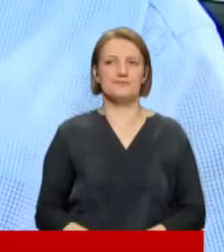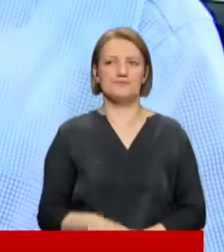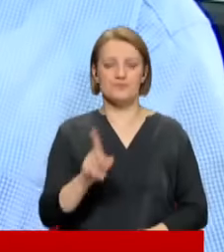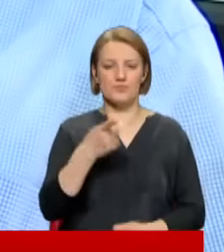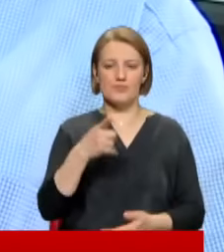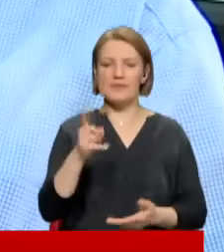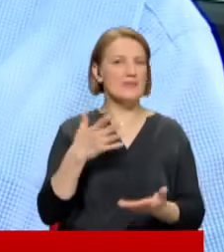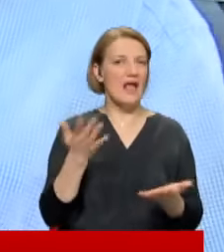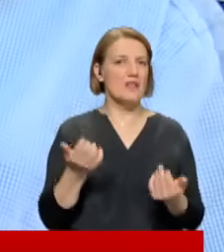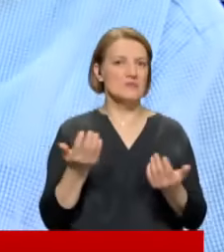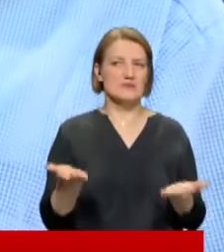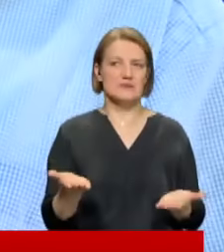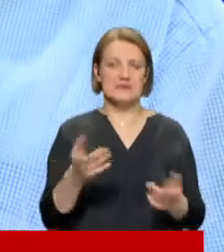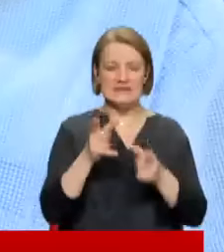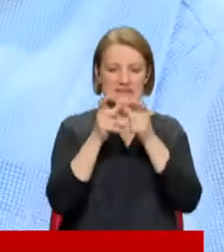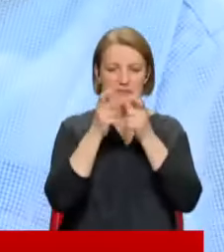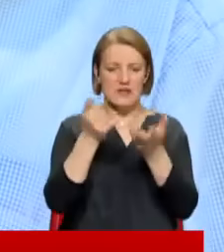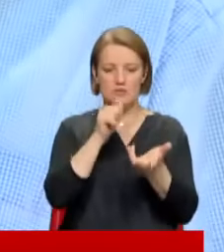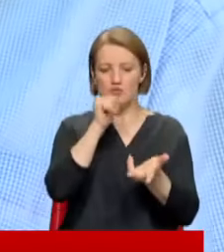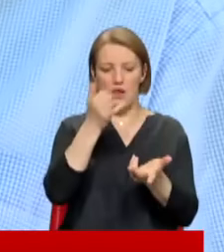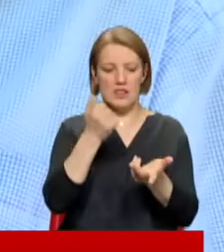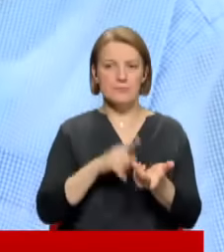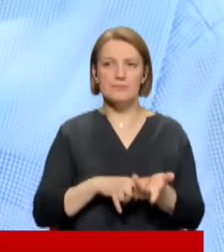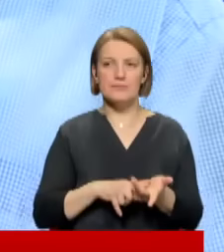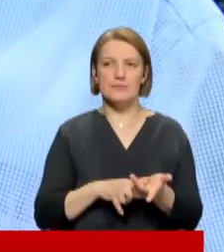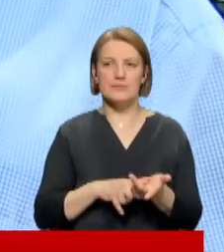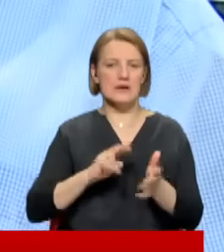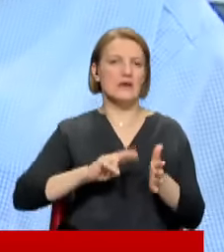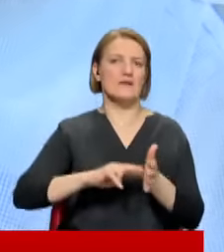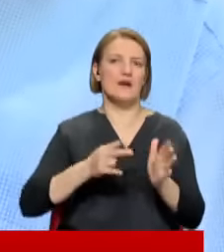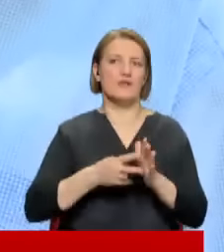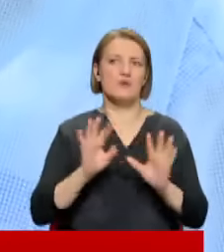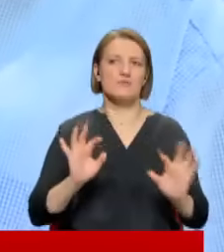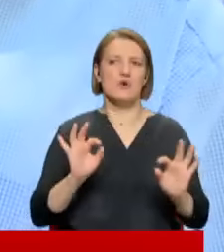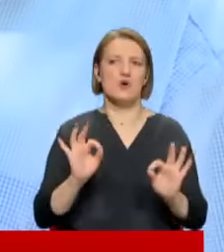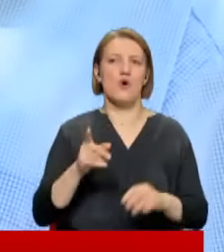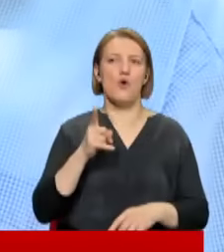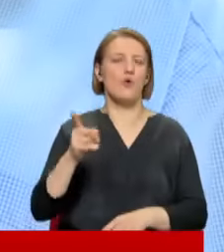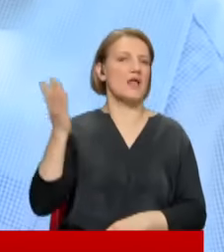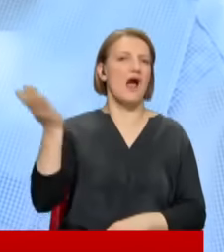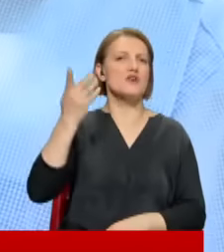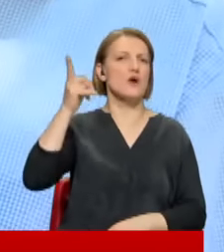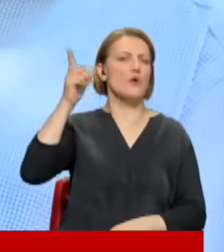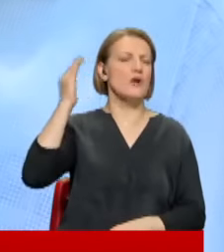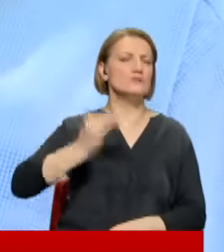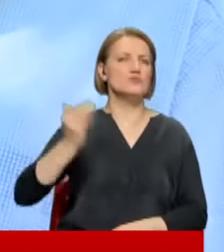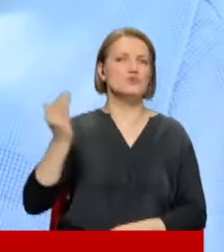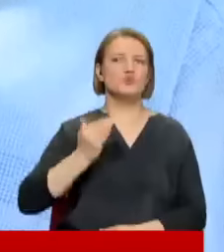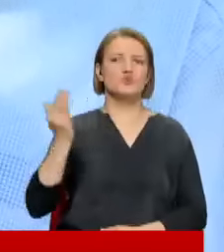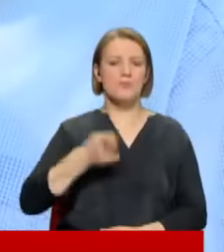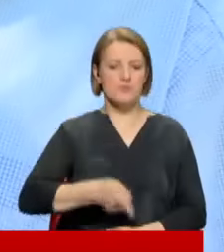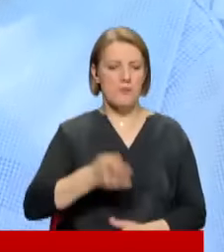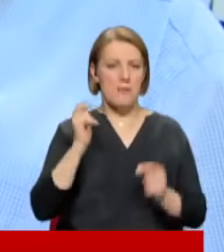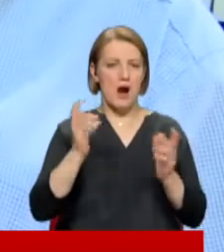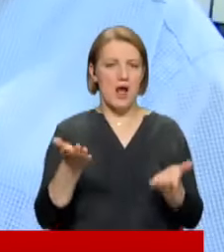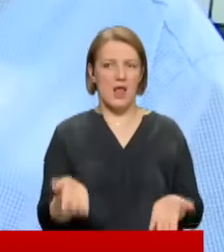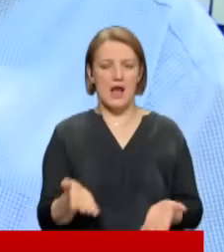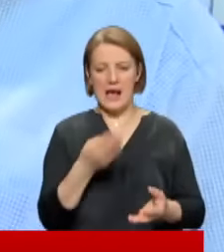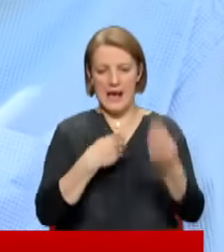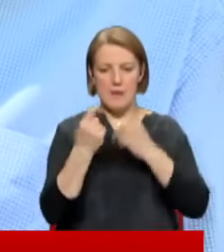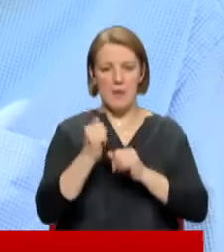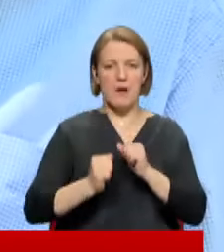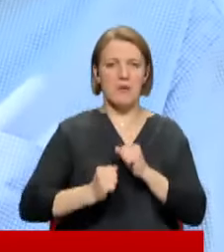bin lira ne alabilirsin ki? Simit aldım, su aldım, idare ediyorum böyle. Orada her şey ucuz, uygundur mu hakiki? Burada pahalı her şey, gıda